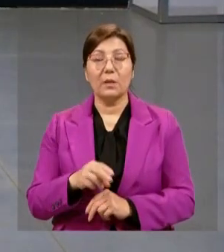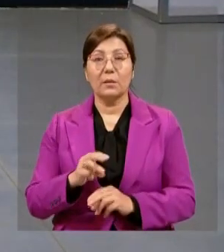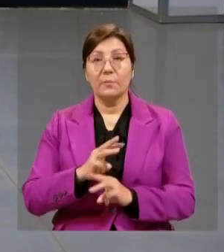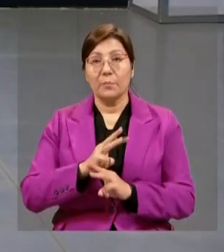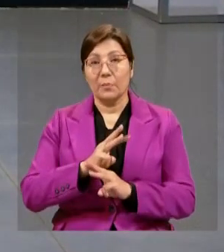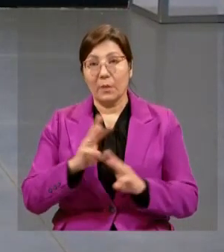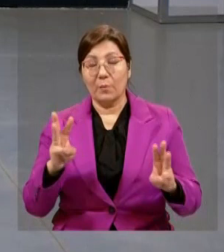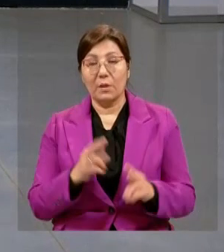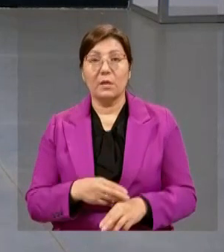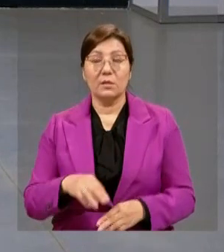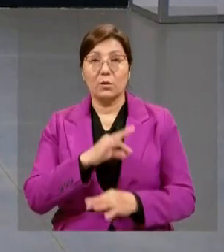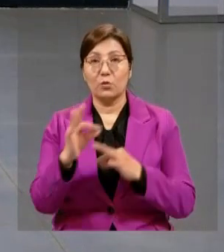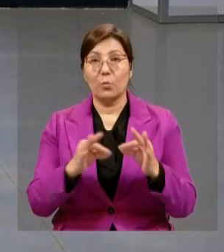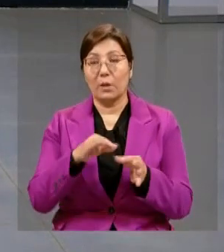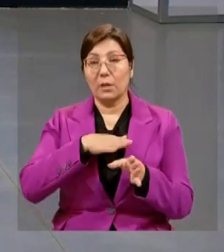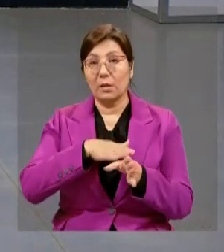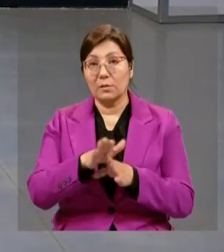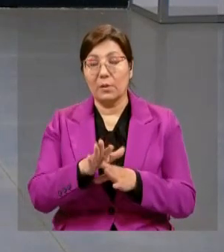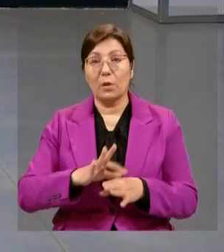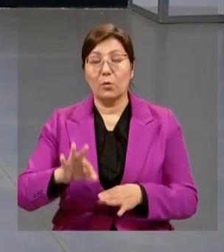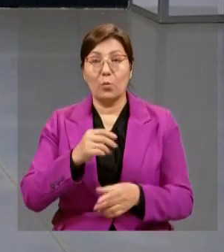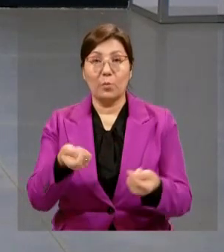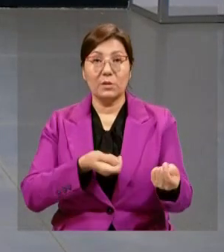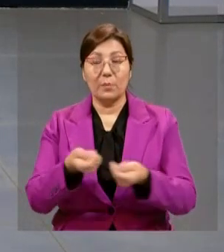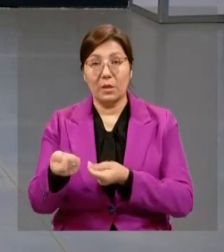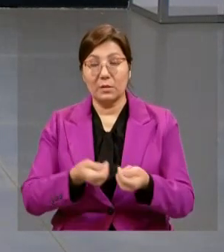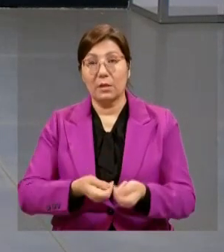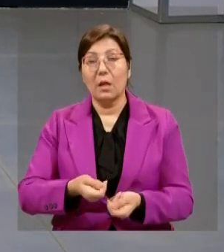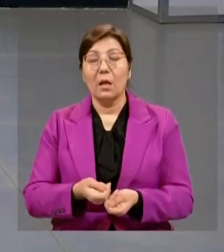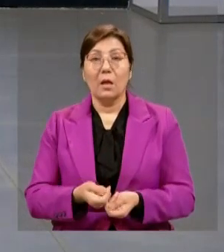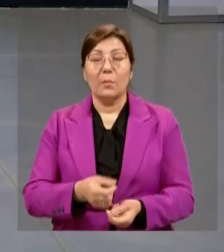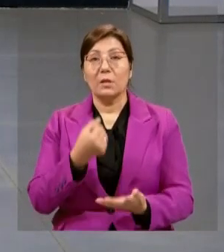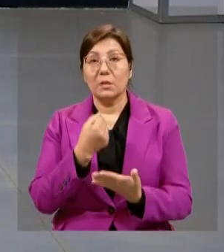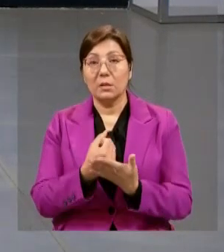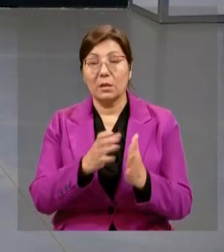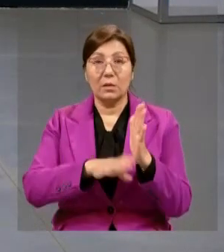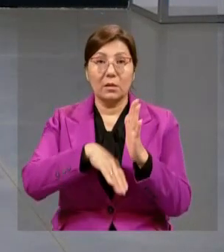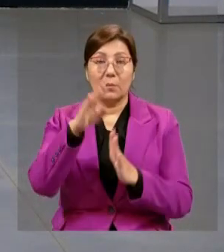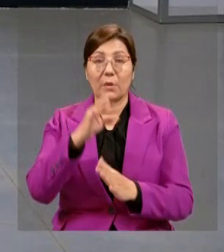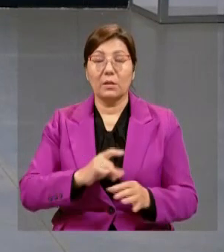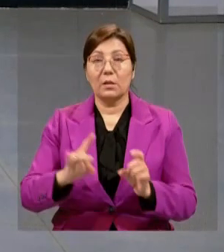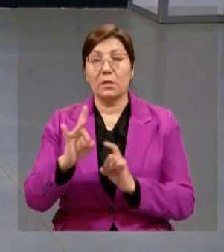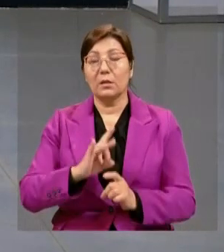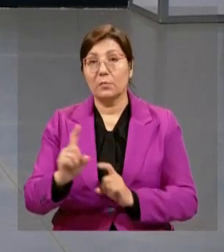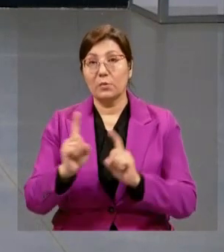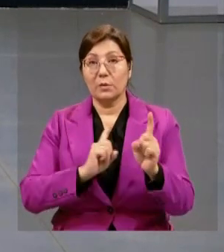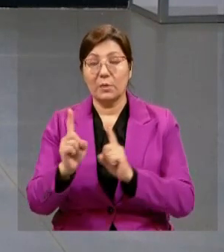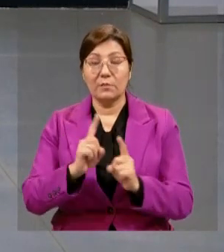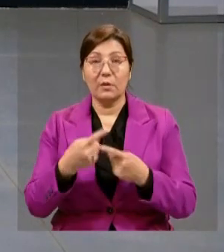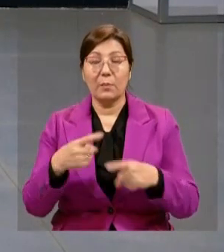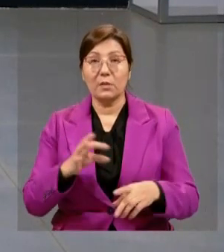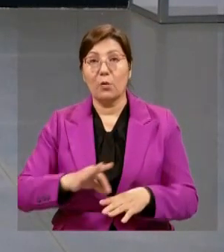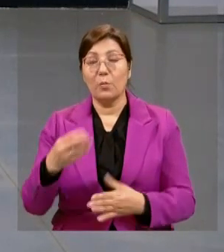Дүйсенова пилоттық жобаны сәтті іске асырған облыс басшылығына оң бағасын берді. Республикалық семинар кезінде өзге өңірлерге үлгі